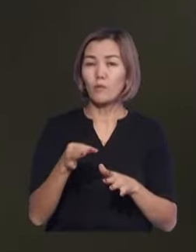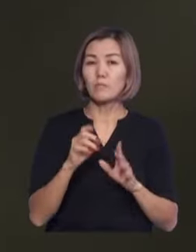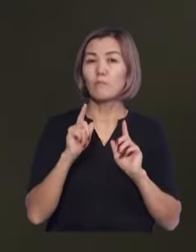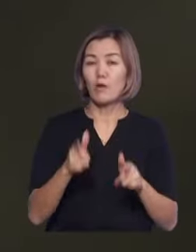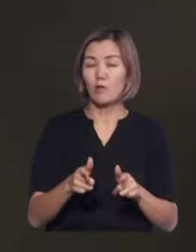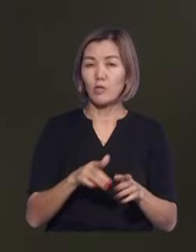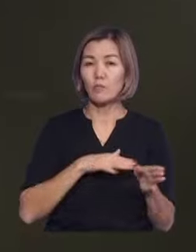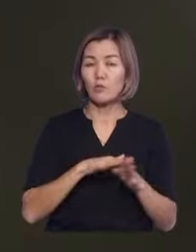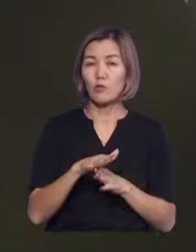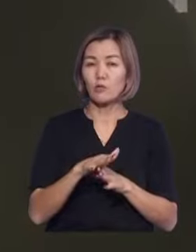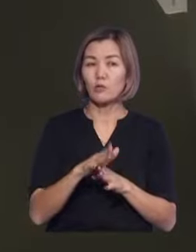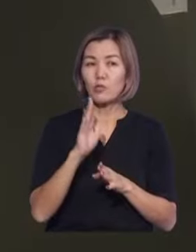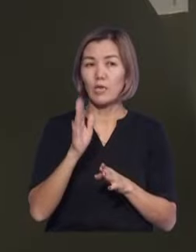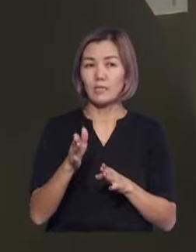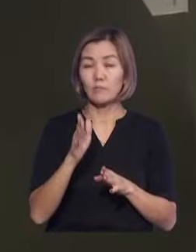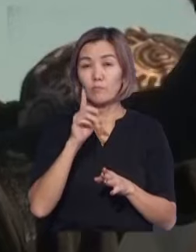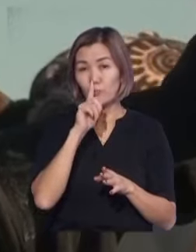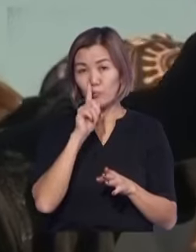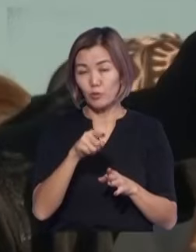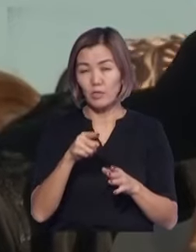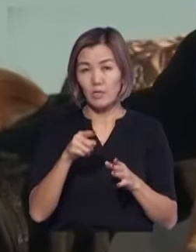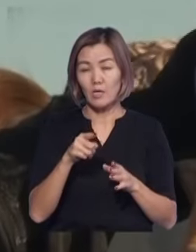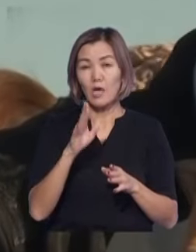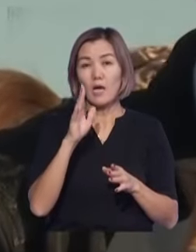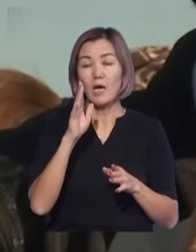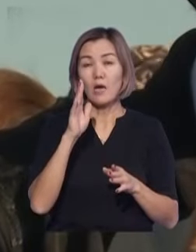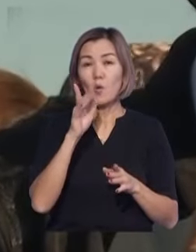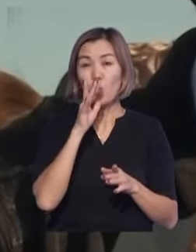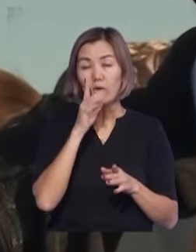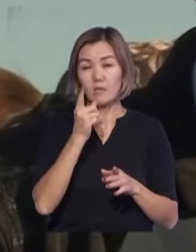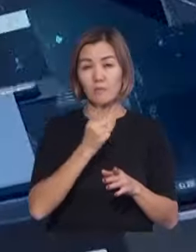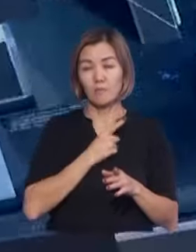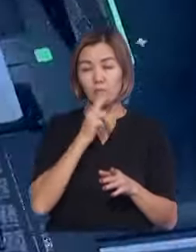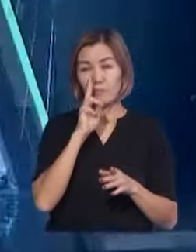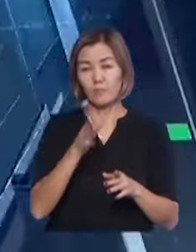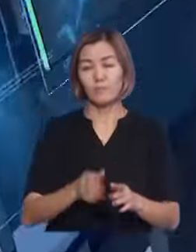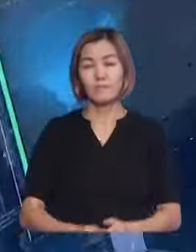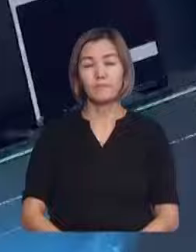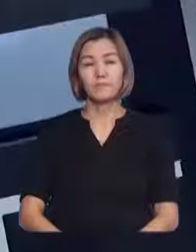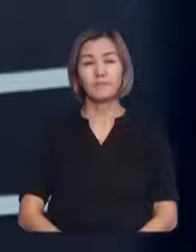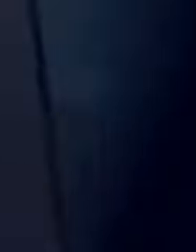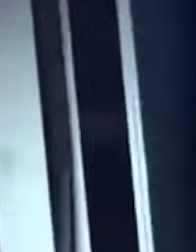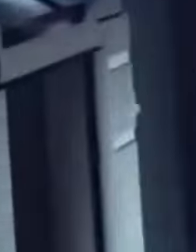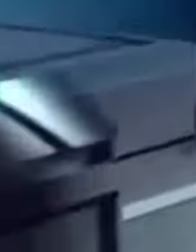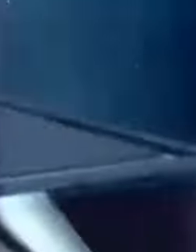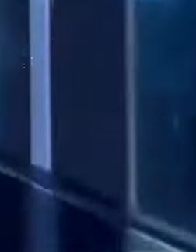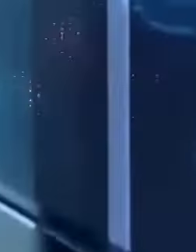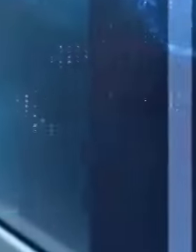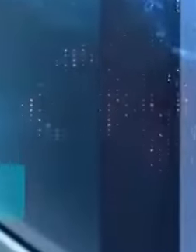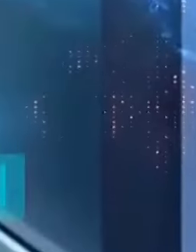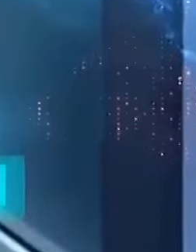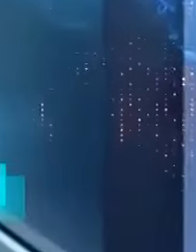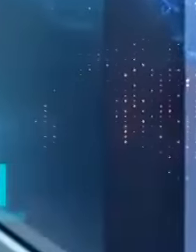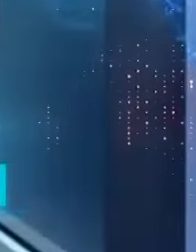мақұлданып, толықтай жүзеге аса ма жоқ, ол уақыттың еншісіндегі шаруа. Құрманжан Қасымжанұлы, Кенже